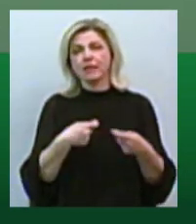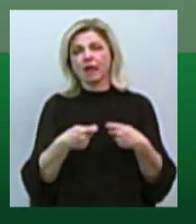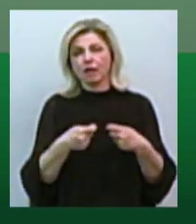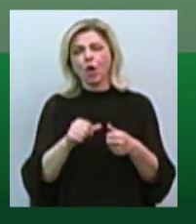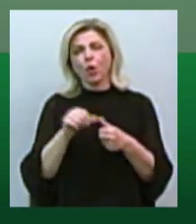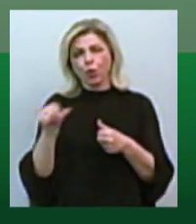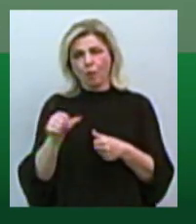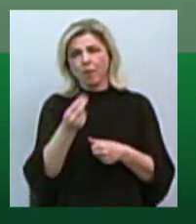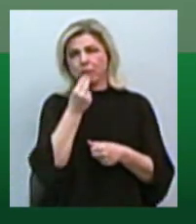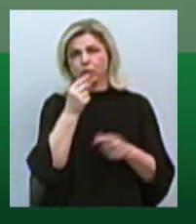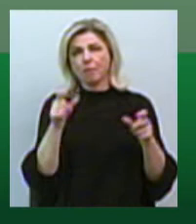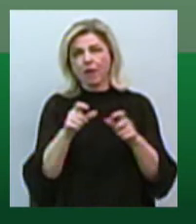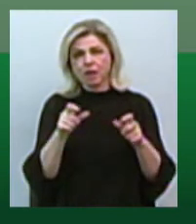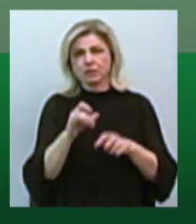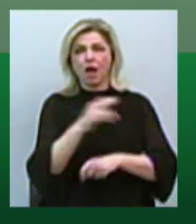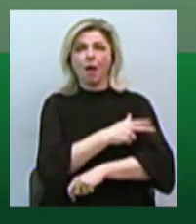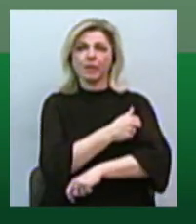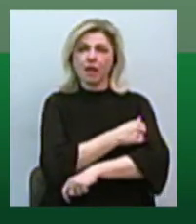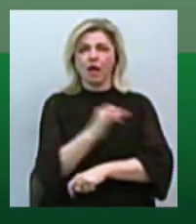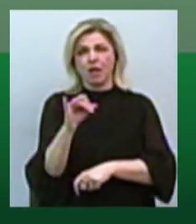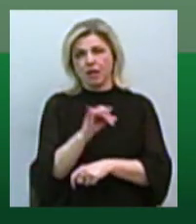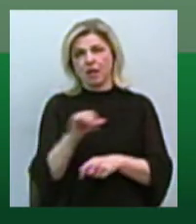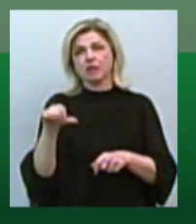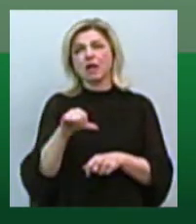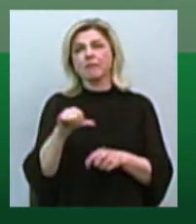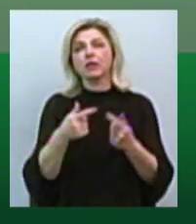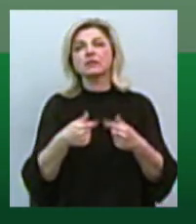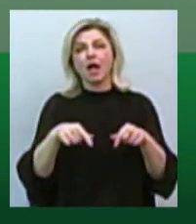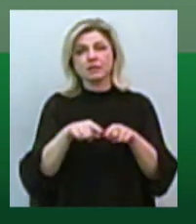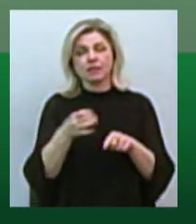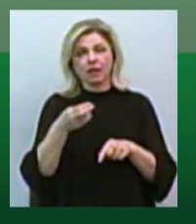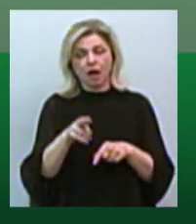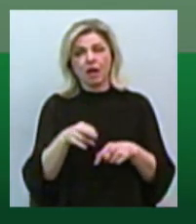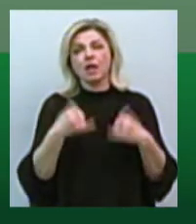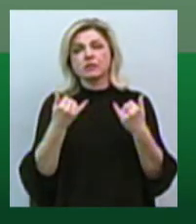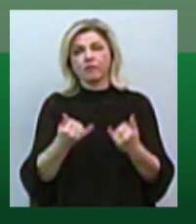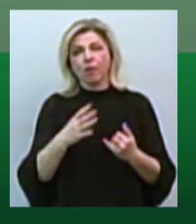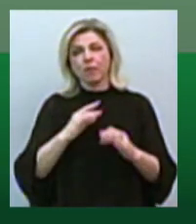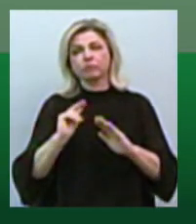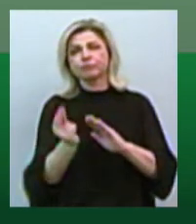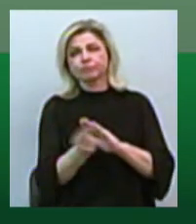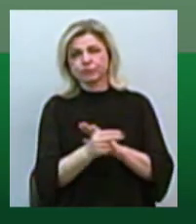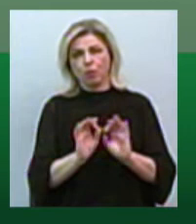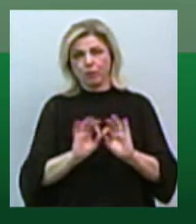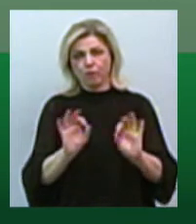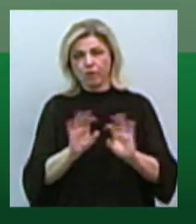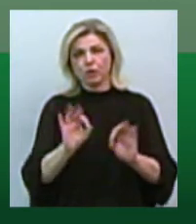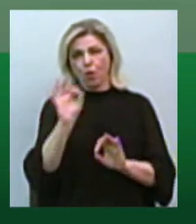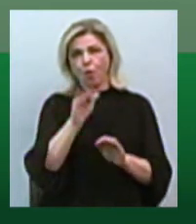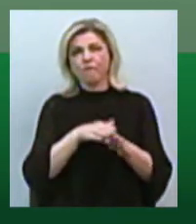магазинів, аптек та заправочних станцій. На сьогодні була проведена роз'яснена робота по виконанню даного